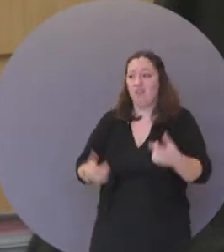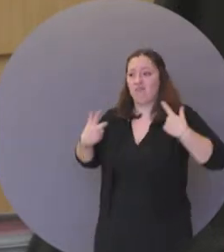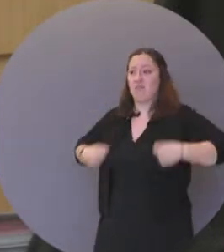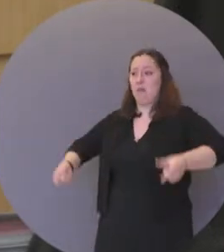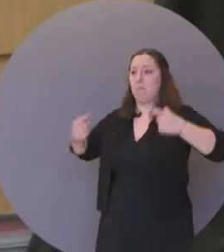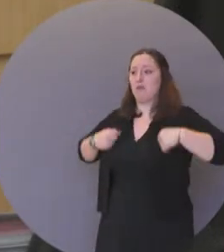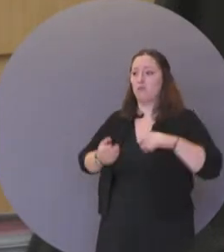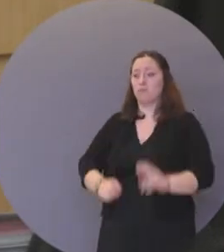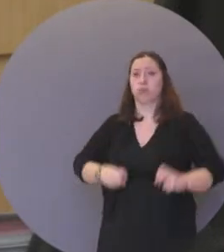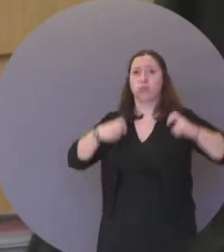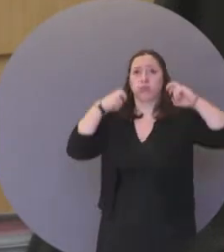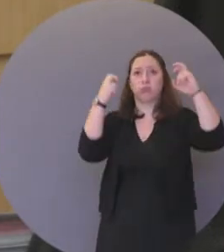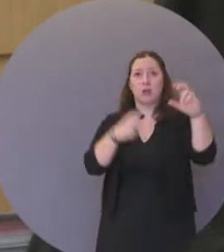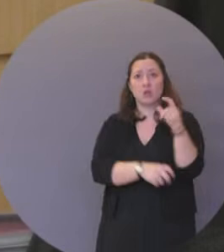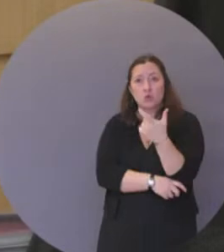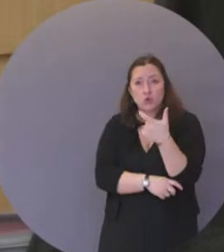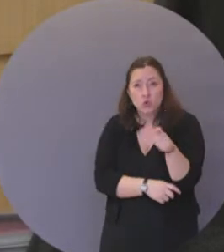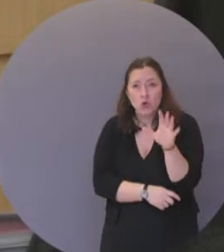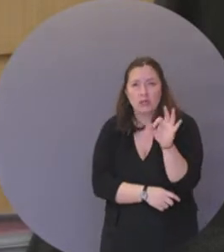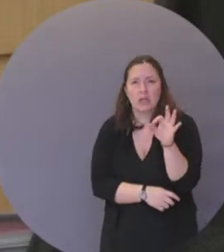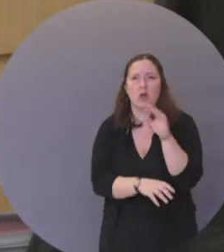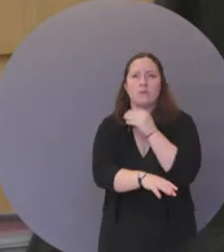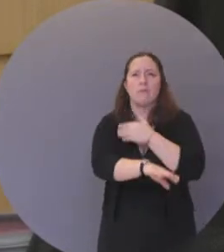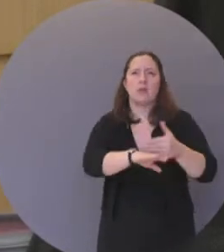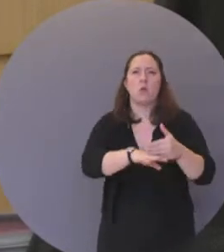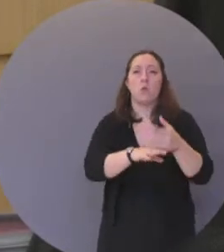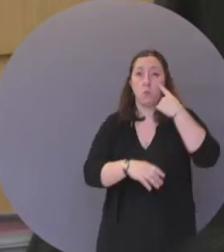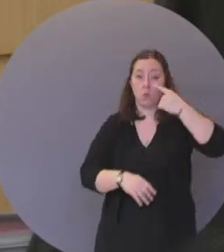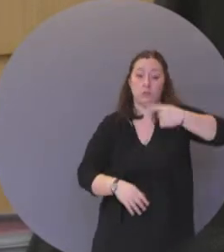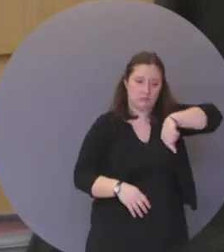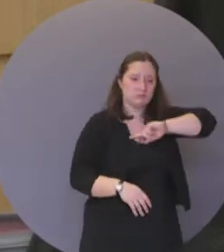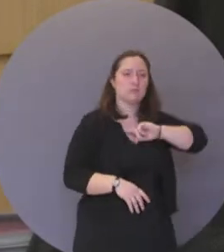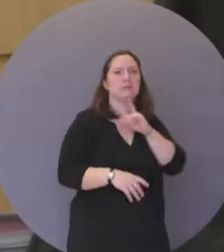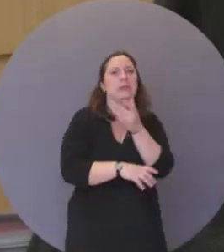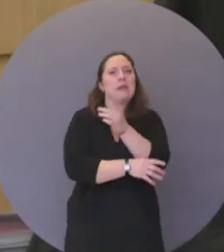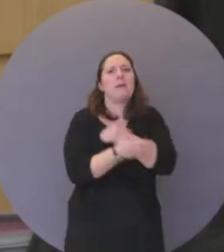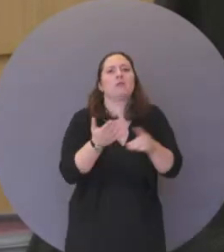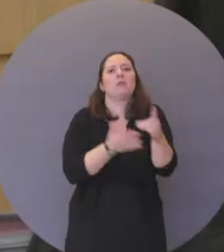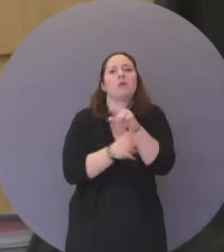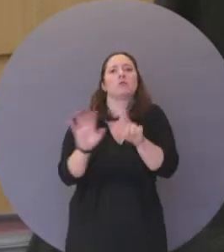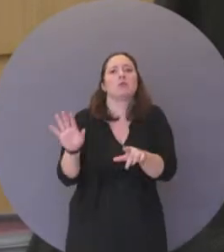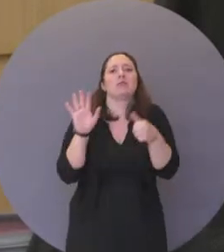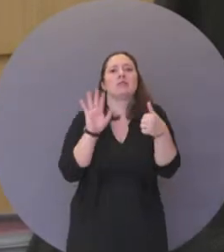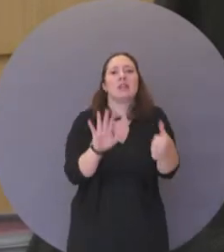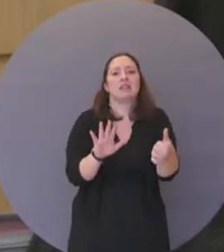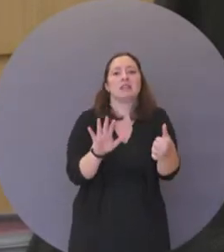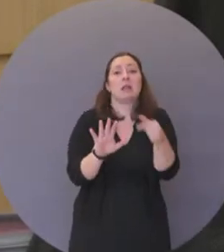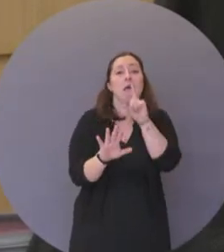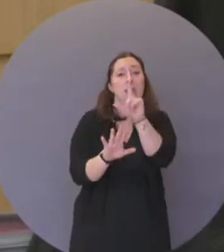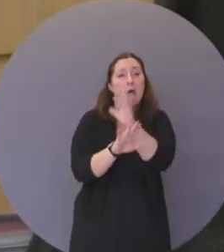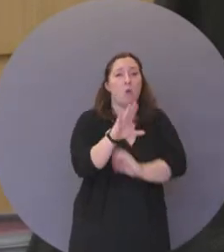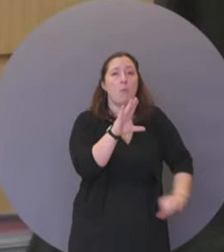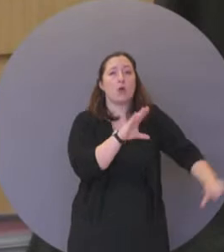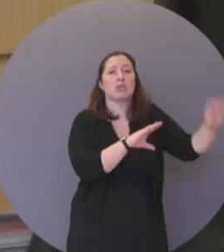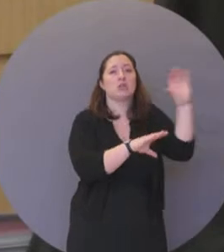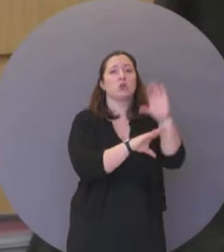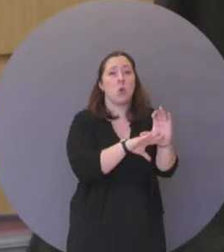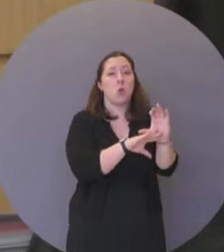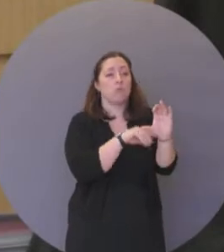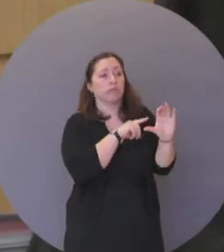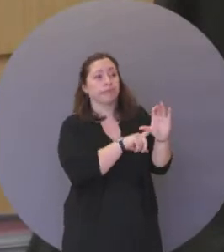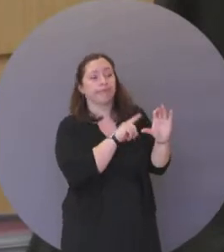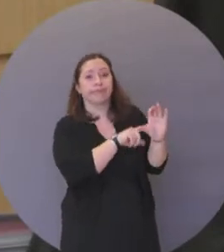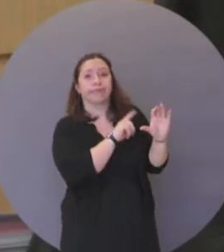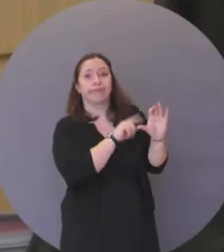plus de 250 millions pour notre département avec une compensation comme je le rappellerai tout à l'heure